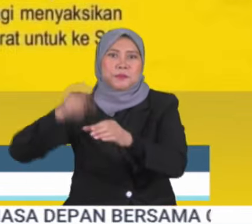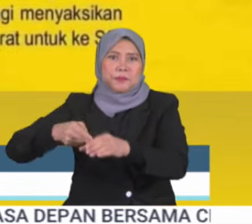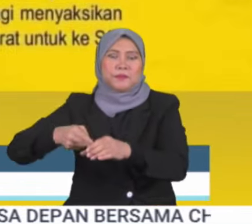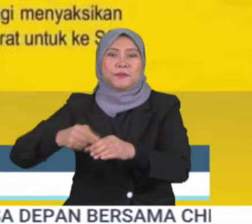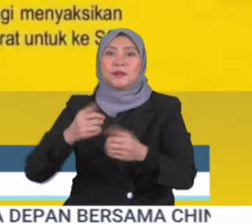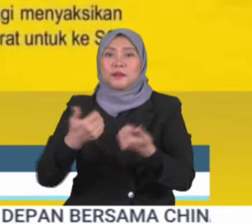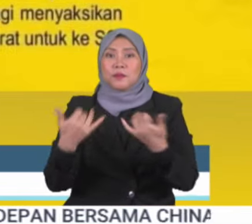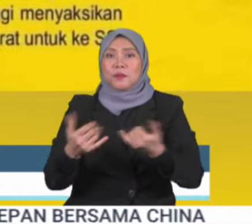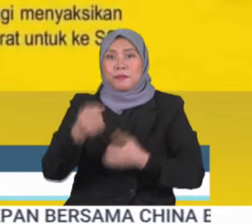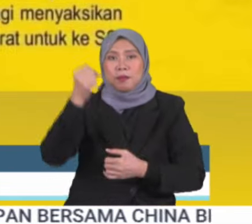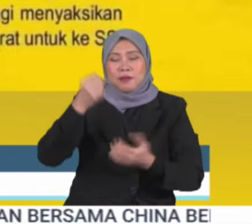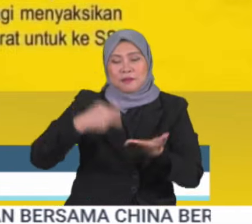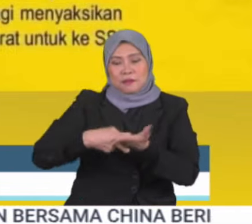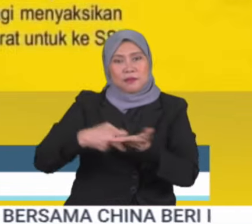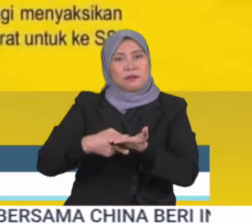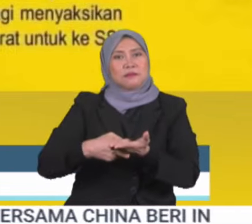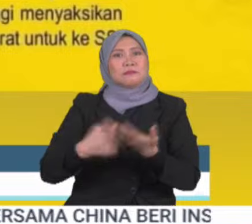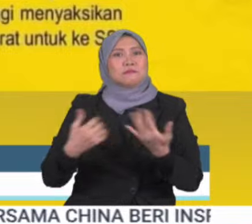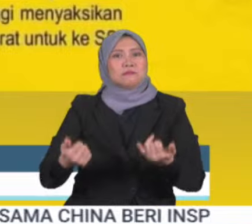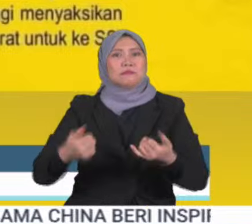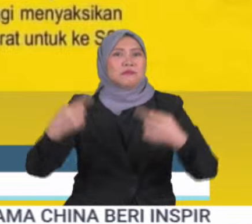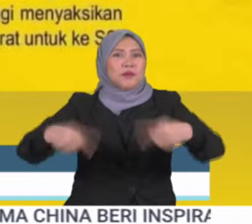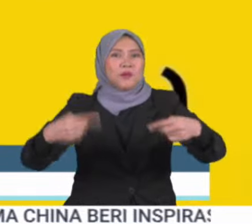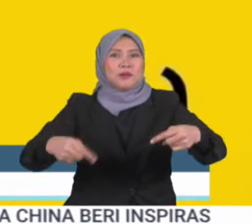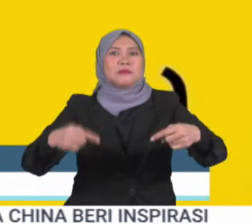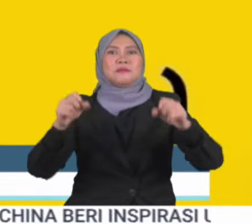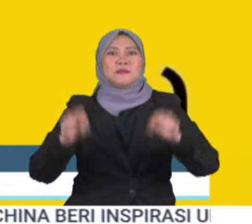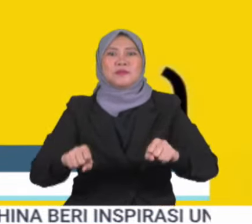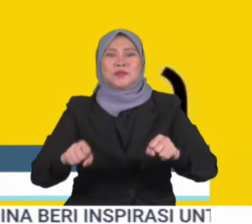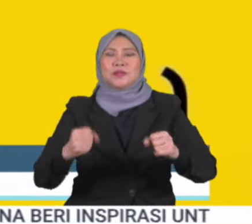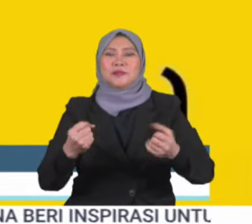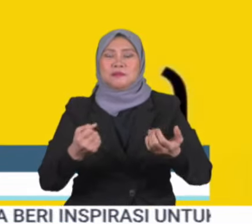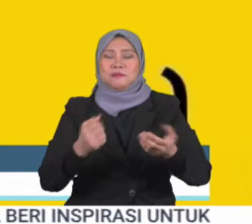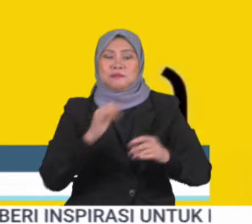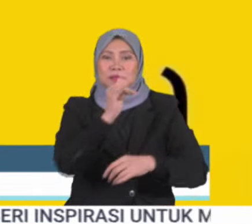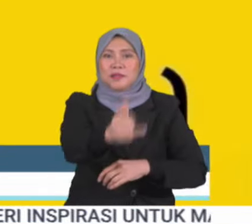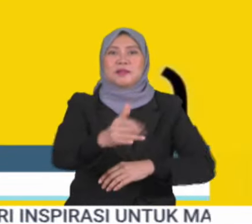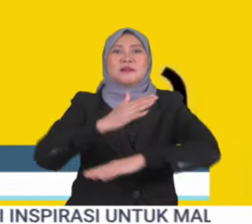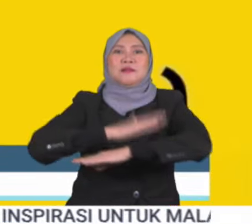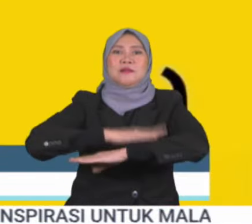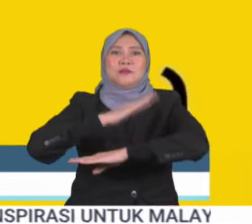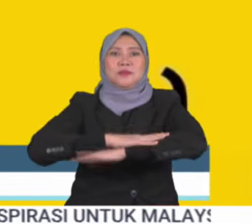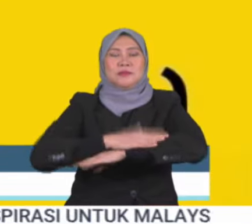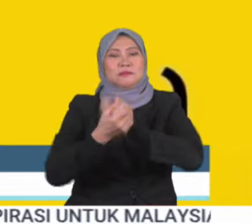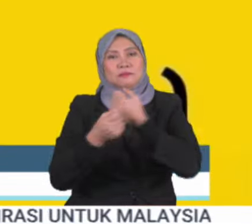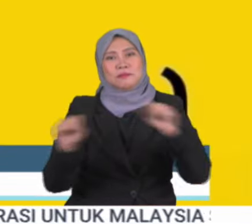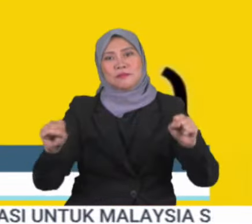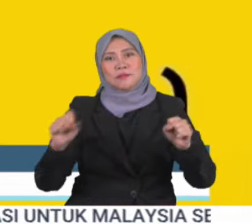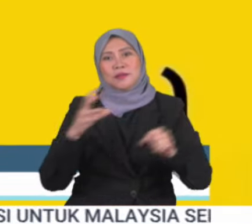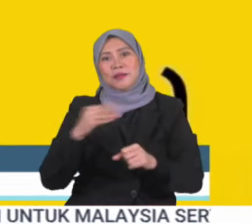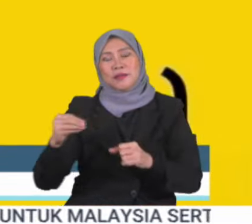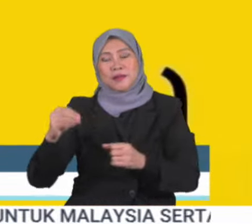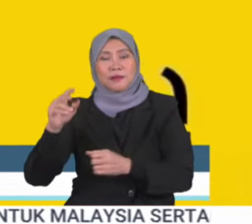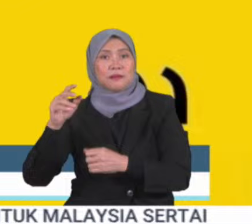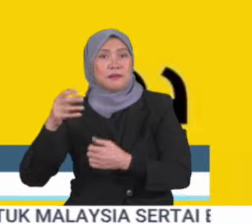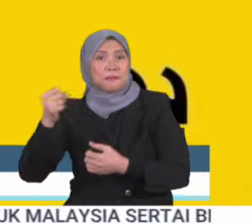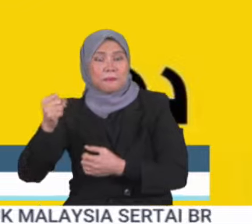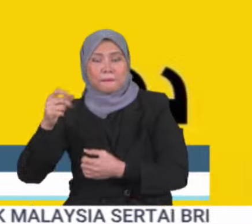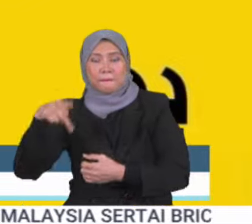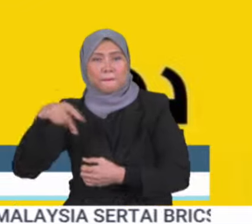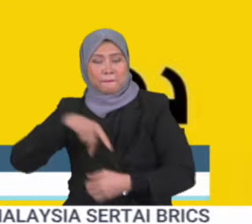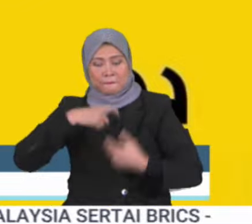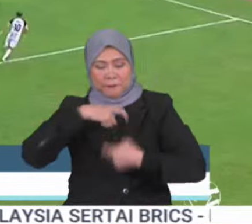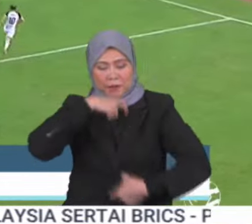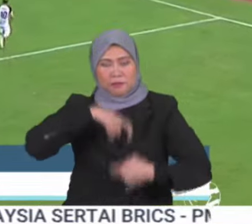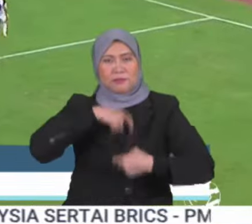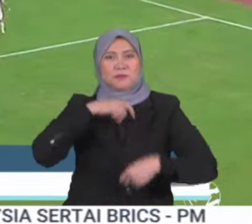perlawanan sebelum ini boleh menebus tiket di kaunter yang disediakan dan pemegang pas semusim juga dibenarkan masuk